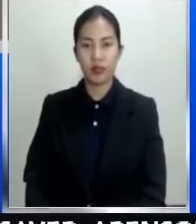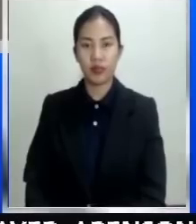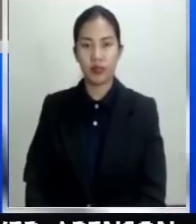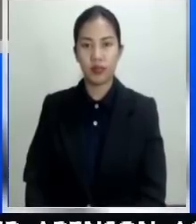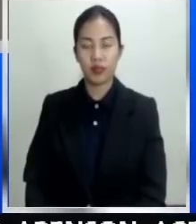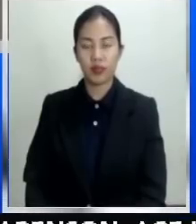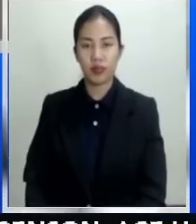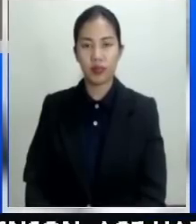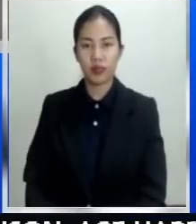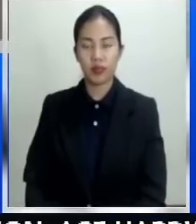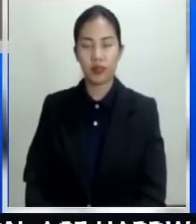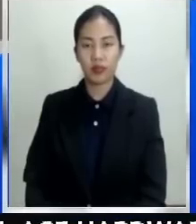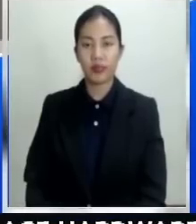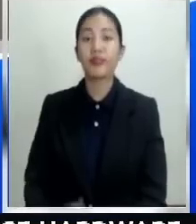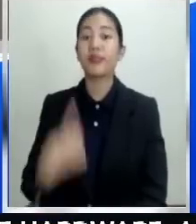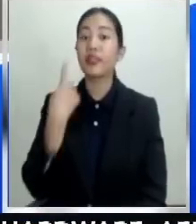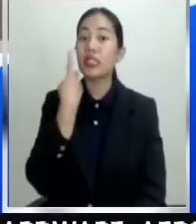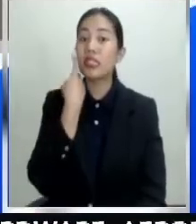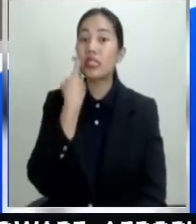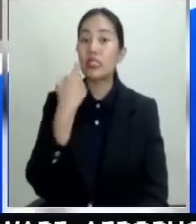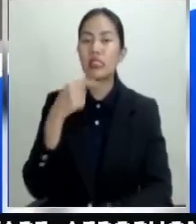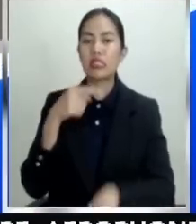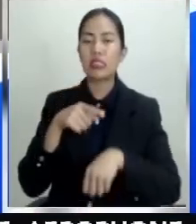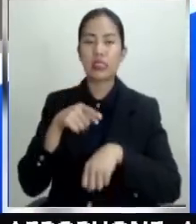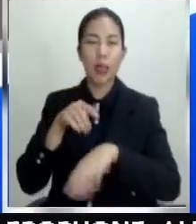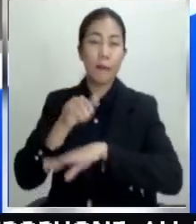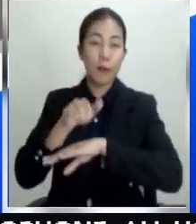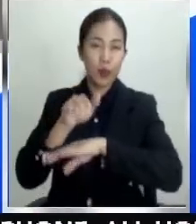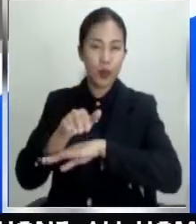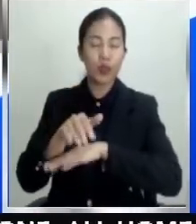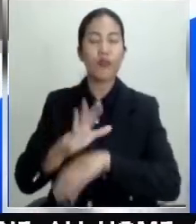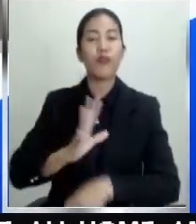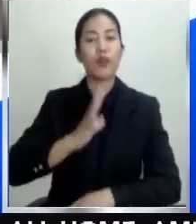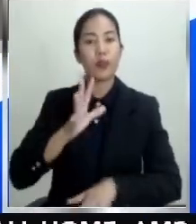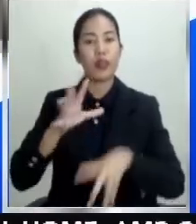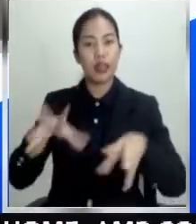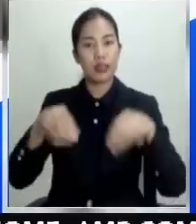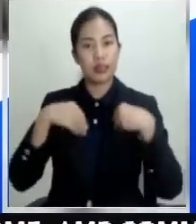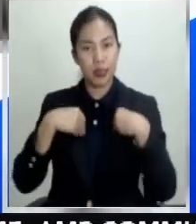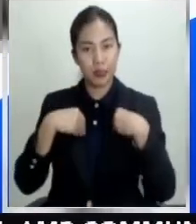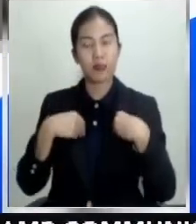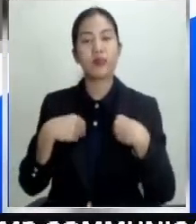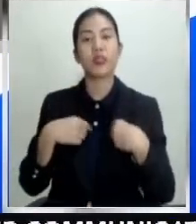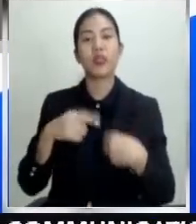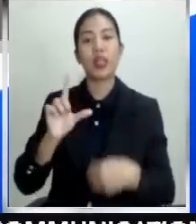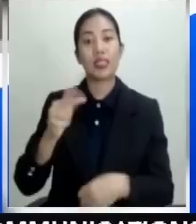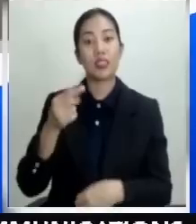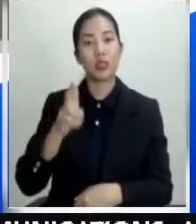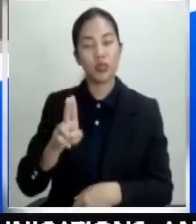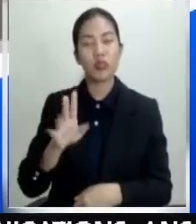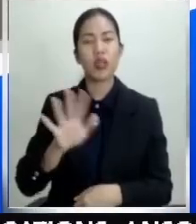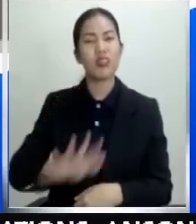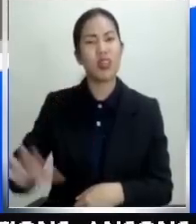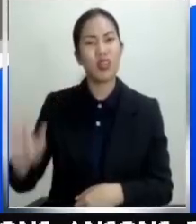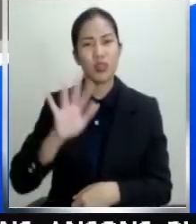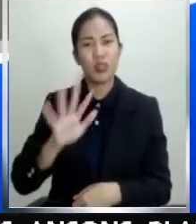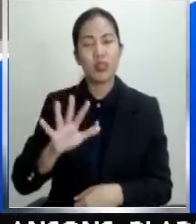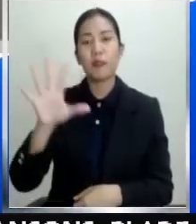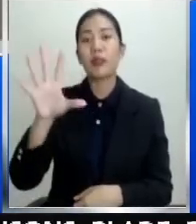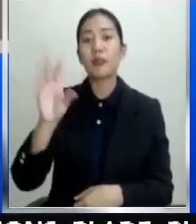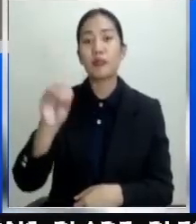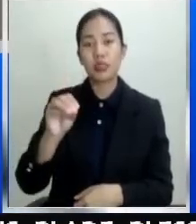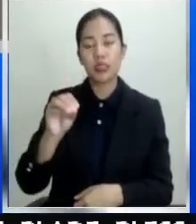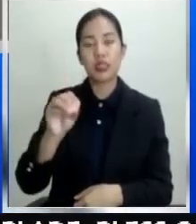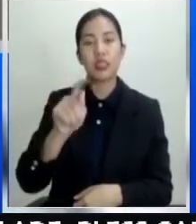Mel, kanina nga lang hapon ay formal lang tinanggap ng Pamahalang Panlalawigan ng Albay ang aabot sa mahigit 50 toneladang relief goods